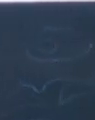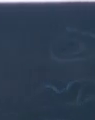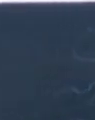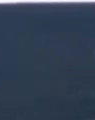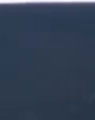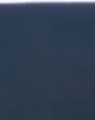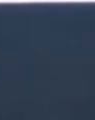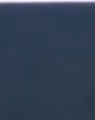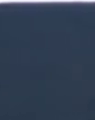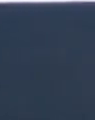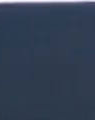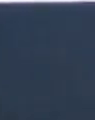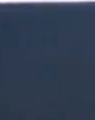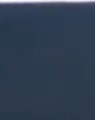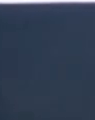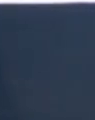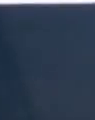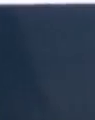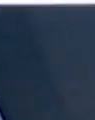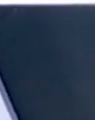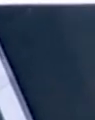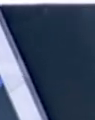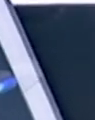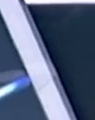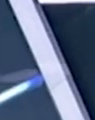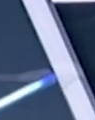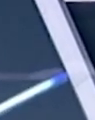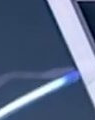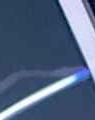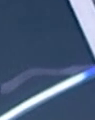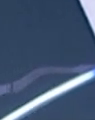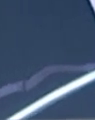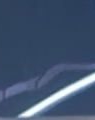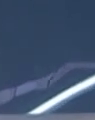Ең маңызды жаңалықтардан хабардар болыңыз. Жаңа бейне жазбаларды өткізіп алмау